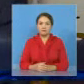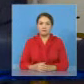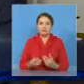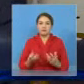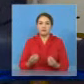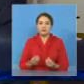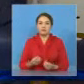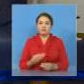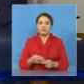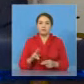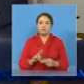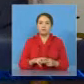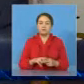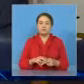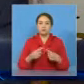Енді бұл